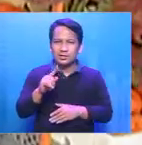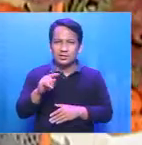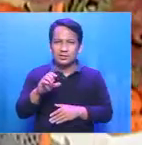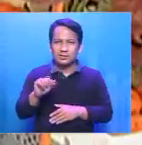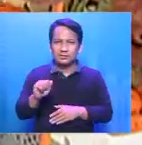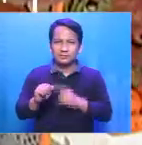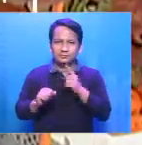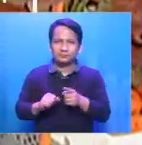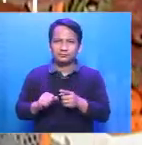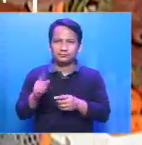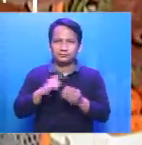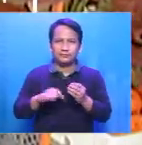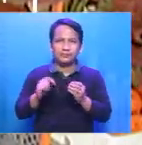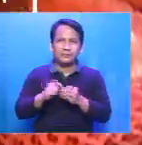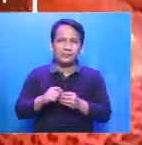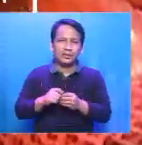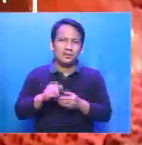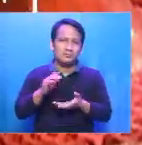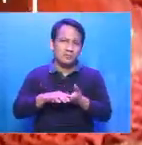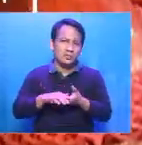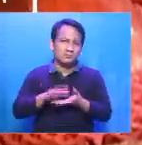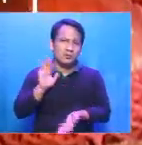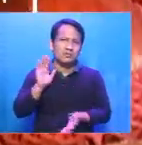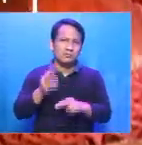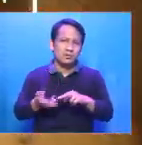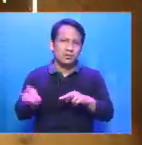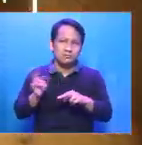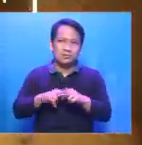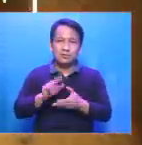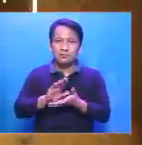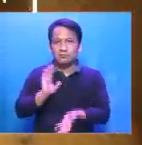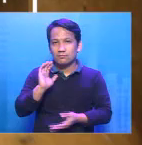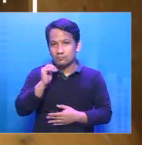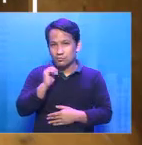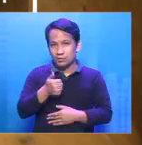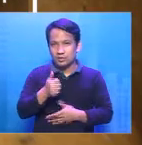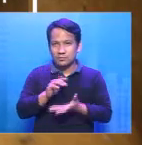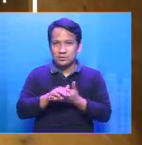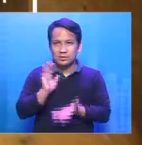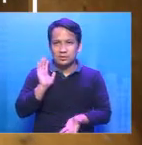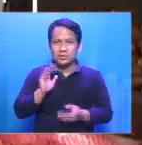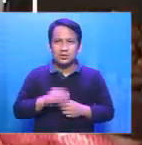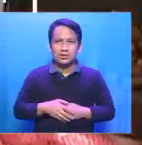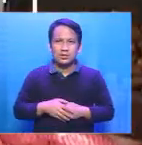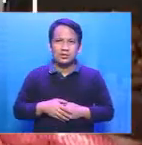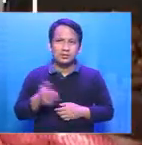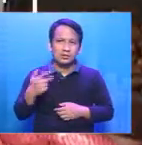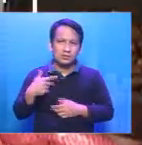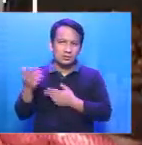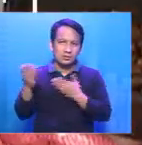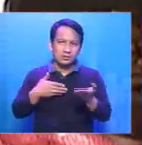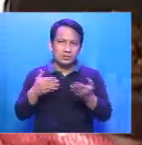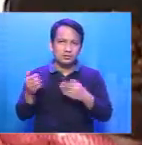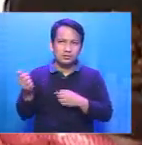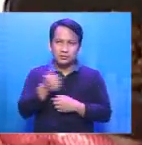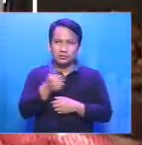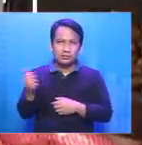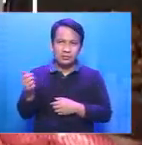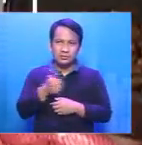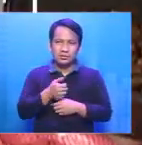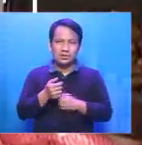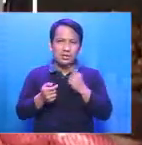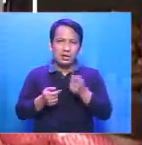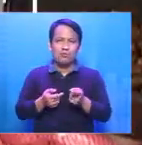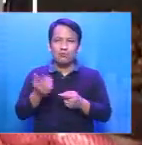ng mga tindera rito, mas tataas pa ang presyo ng prutas bukas. Hirap kami mamakyaw ngayon, pabalik-balik kami sa